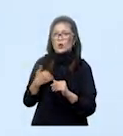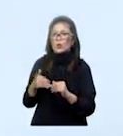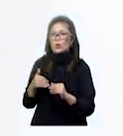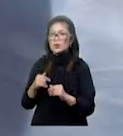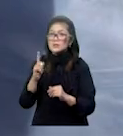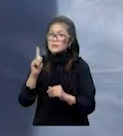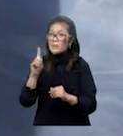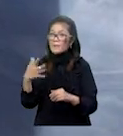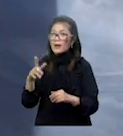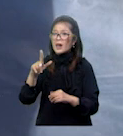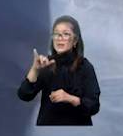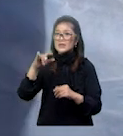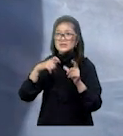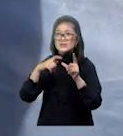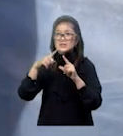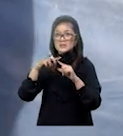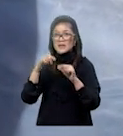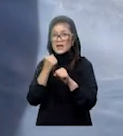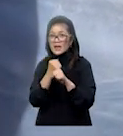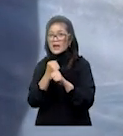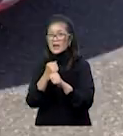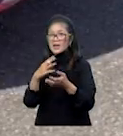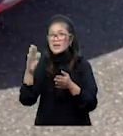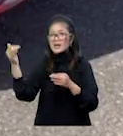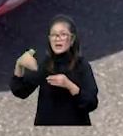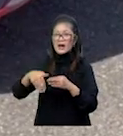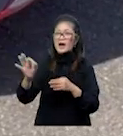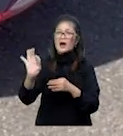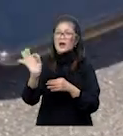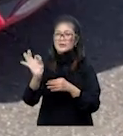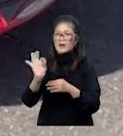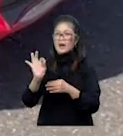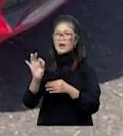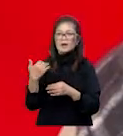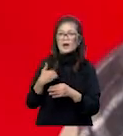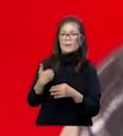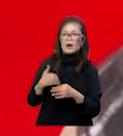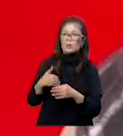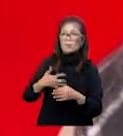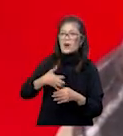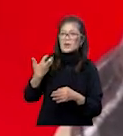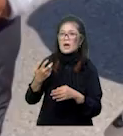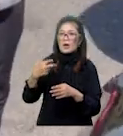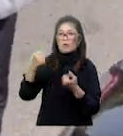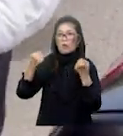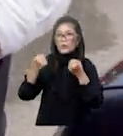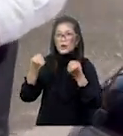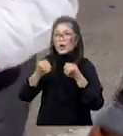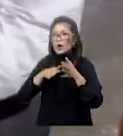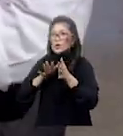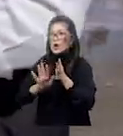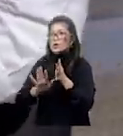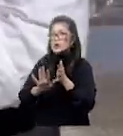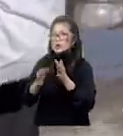jelas. Polisi mengamankan sejumlah barang bukti diantaranya mobil dan rekaman CCTV. Akibat perbuatannya